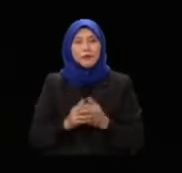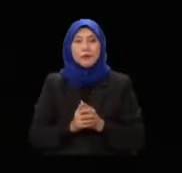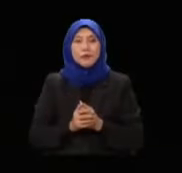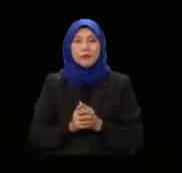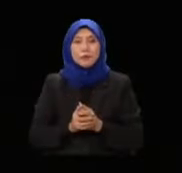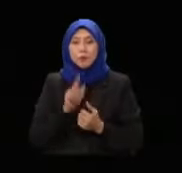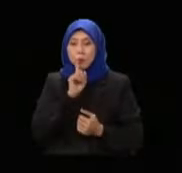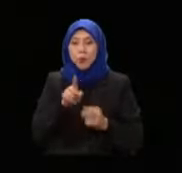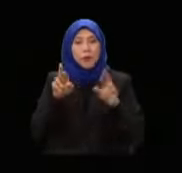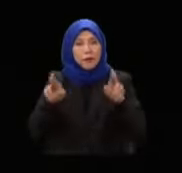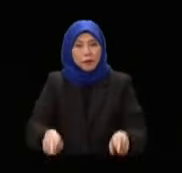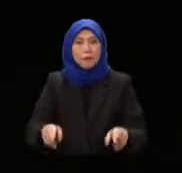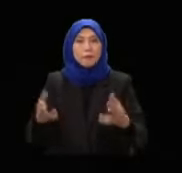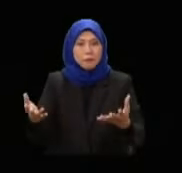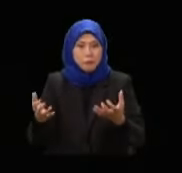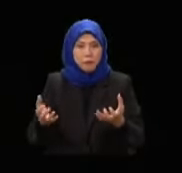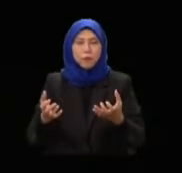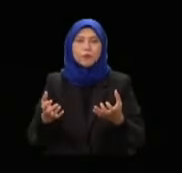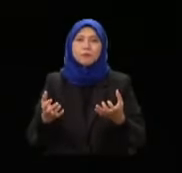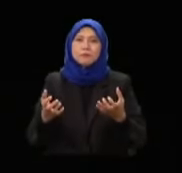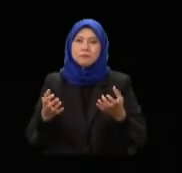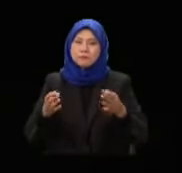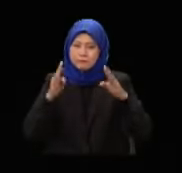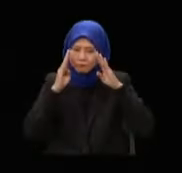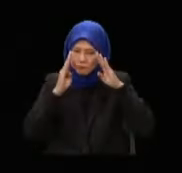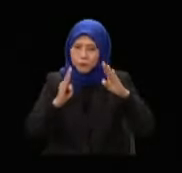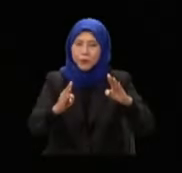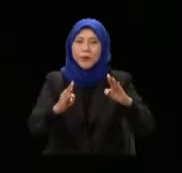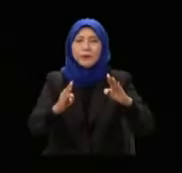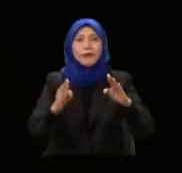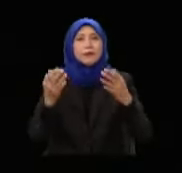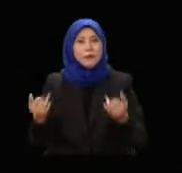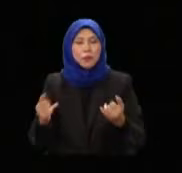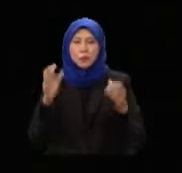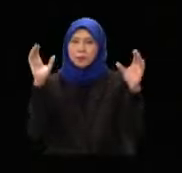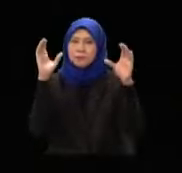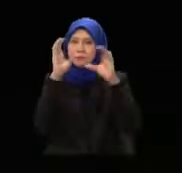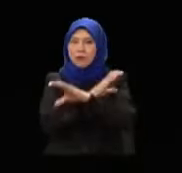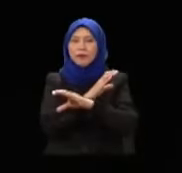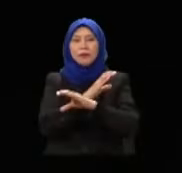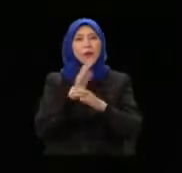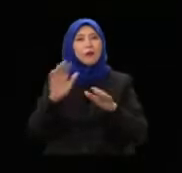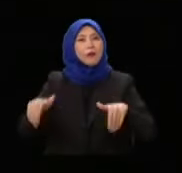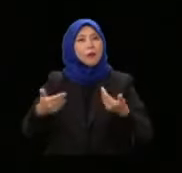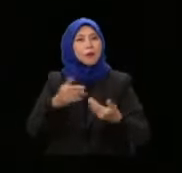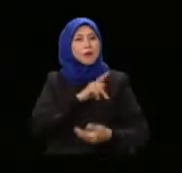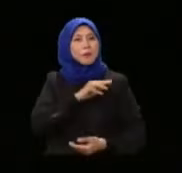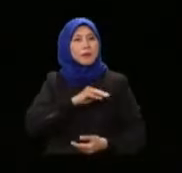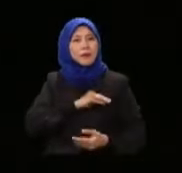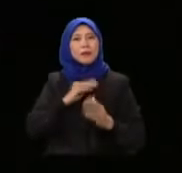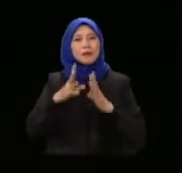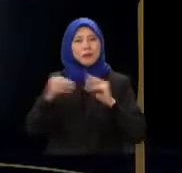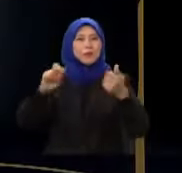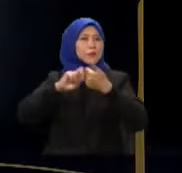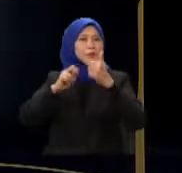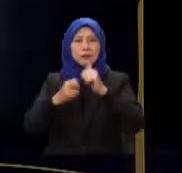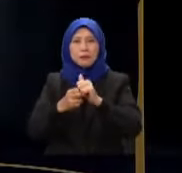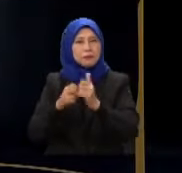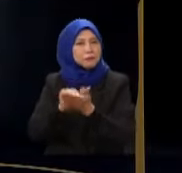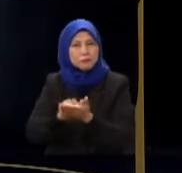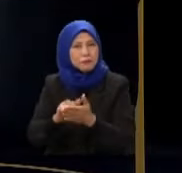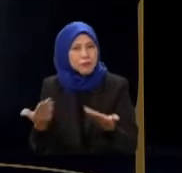ini jadi terhadap hari ini yang mencabar perpaduan yang datuk sedang perjuangkan Bagaimana kemajuan Ratu ingin menangani setelah isu